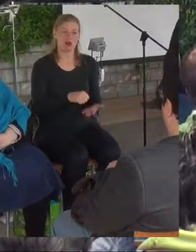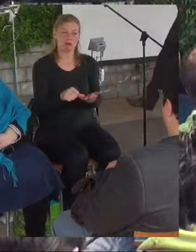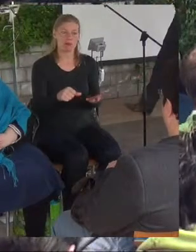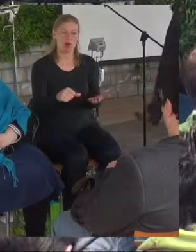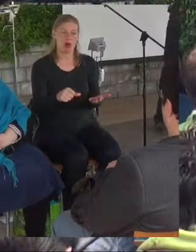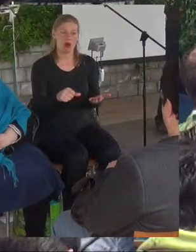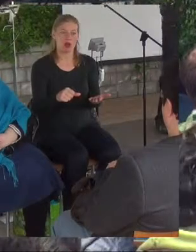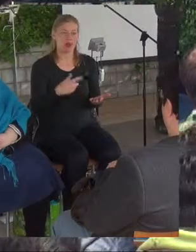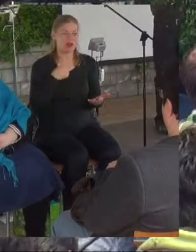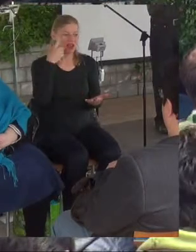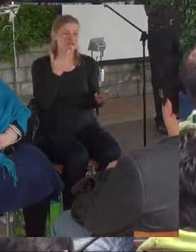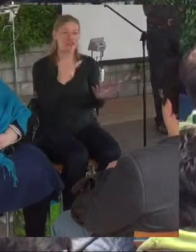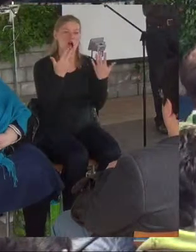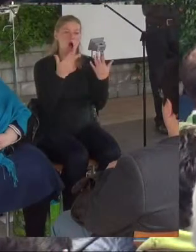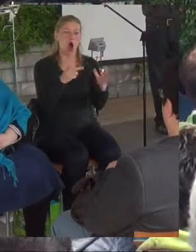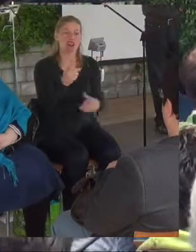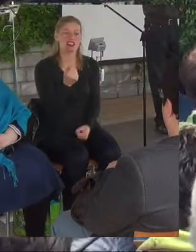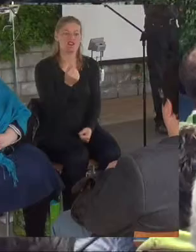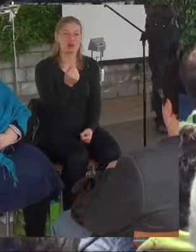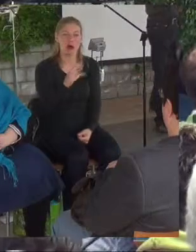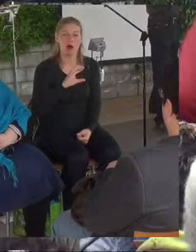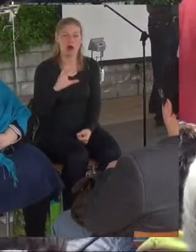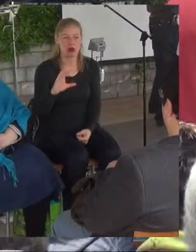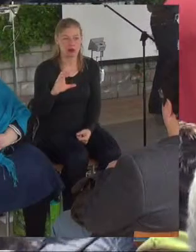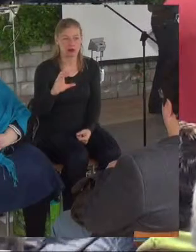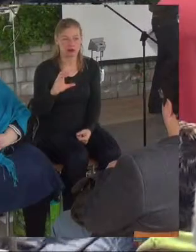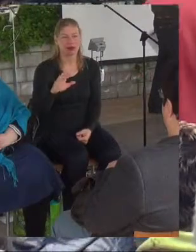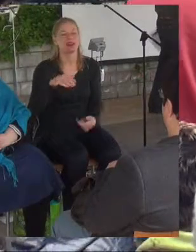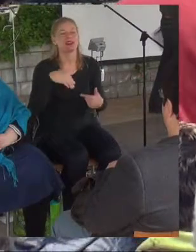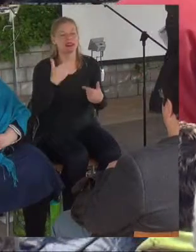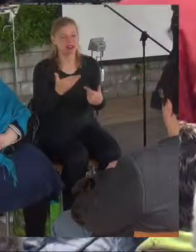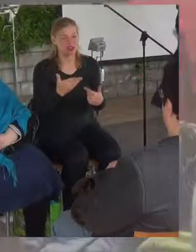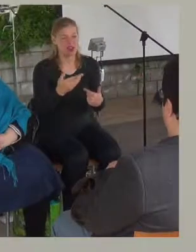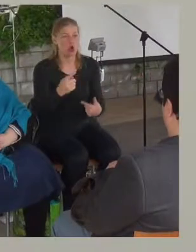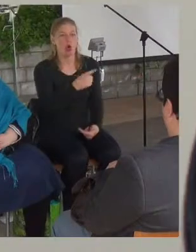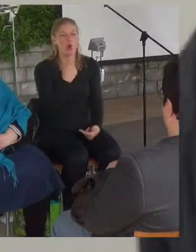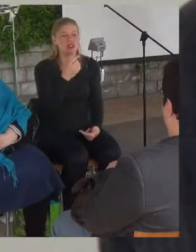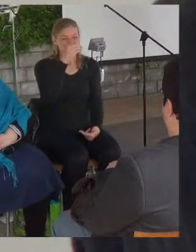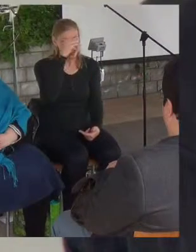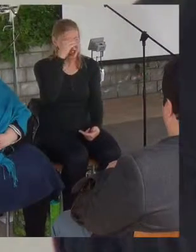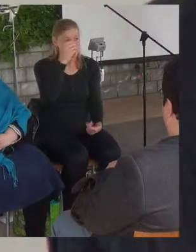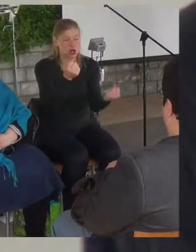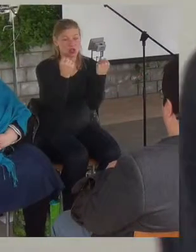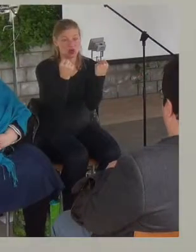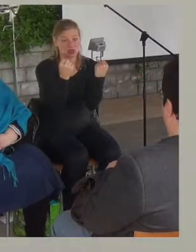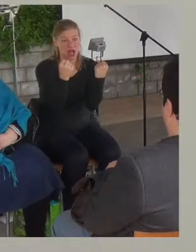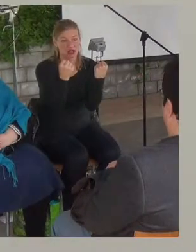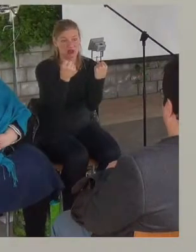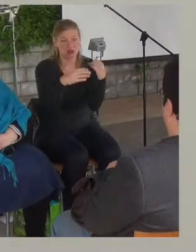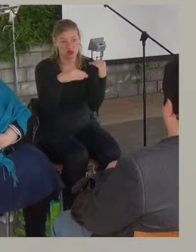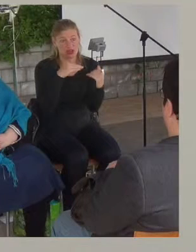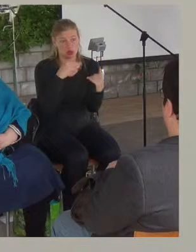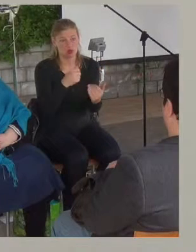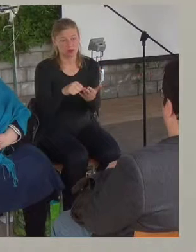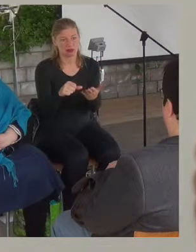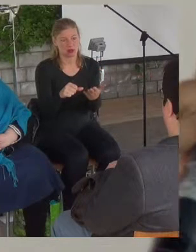ich weiß, wenn ich 80 Franken bezahlen würde, wäre unsere Gesundheit finanziert. Und mit den restlichen 320